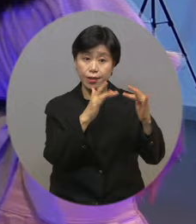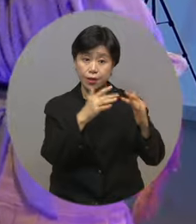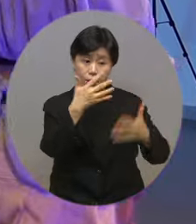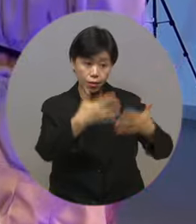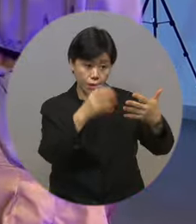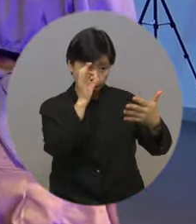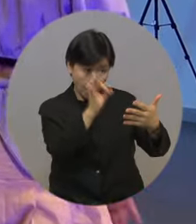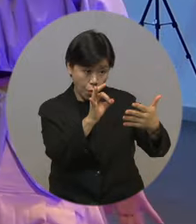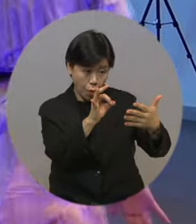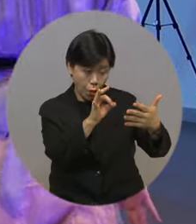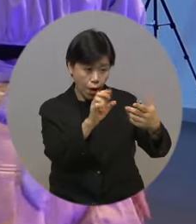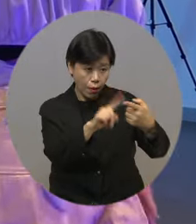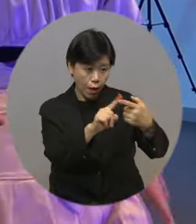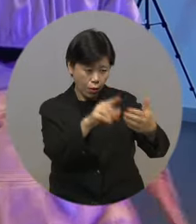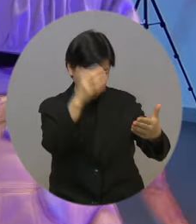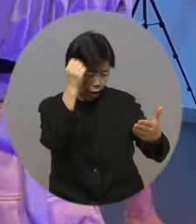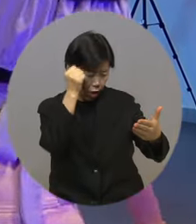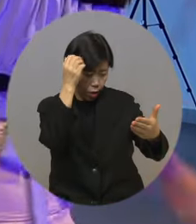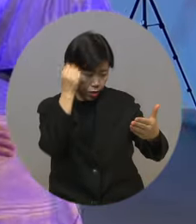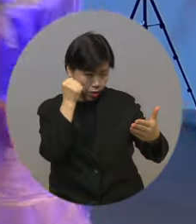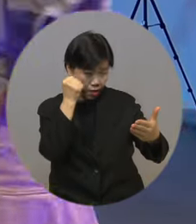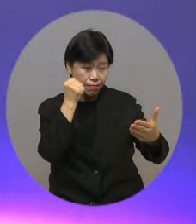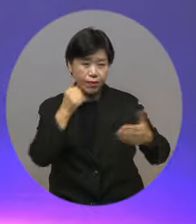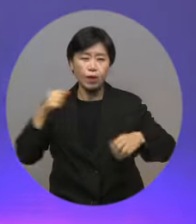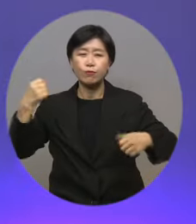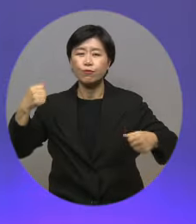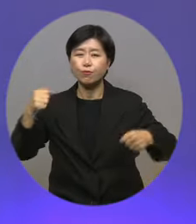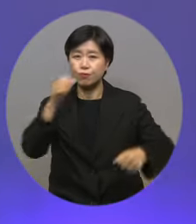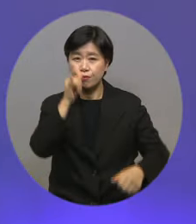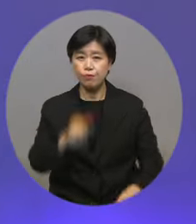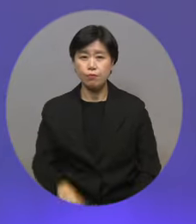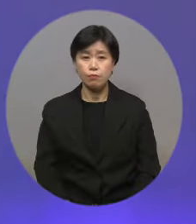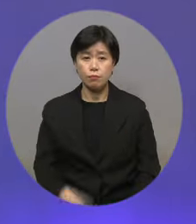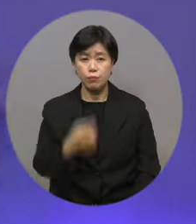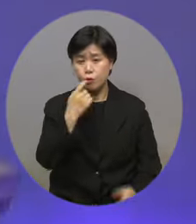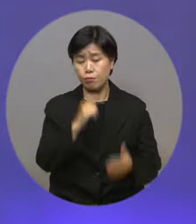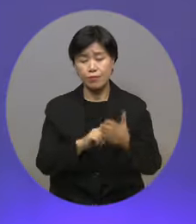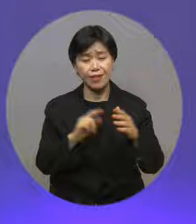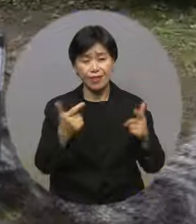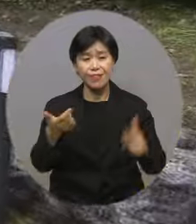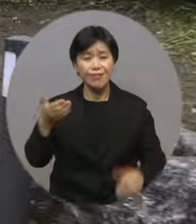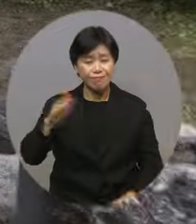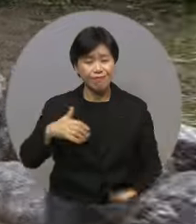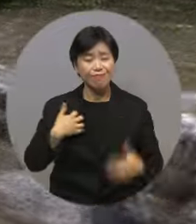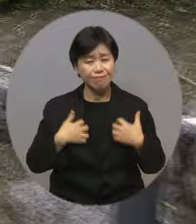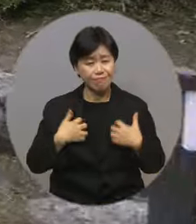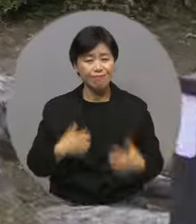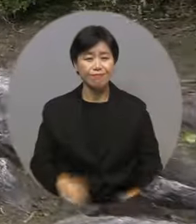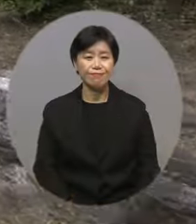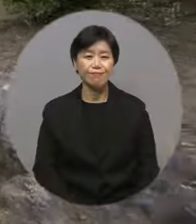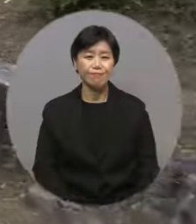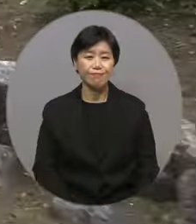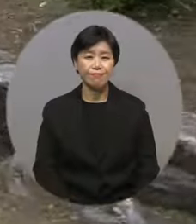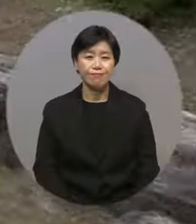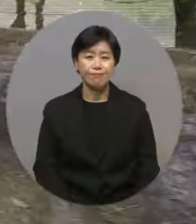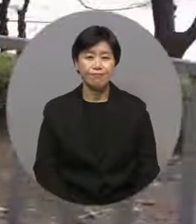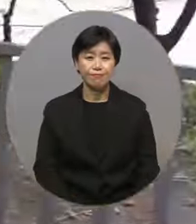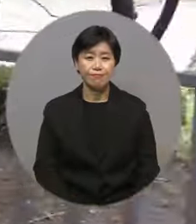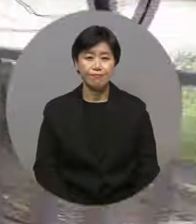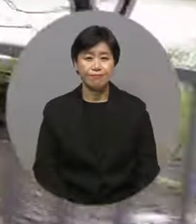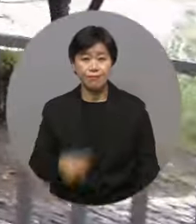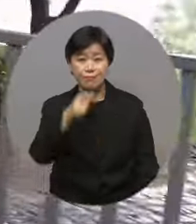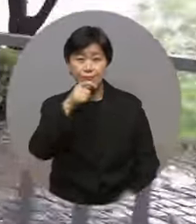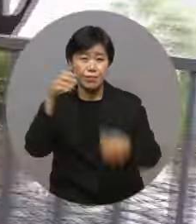춤 연습을 하고 있는데 쉽지 않지만 즐거운 시간이라고 말합니다. 비가